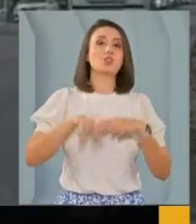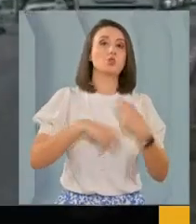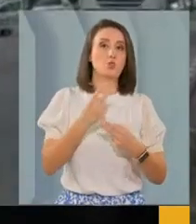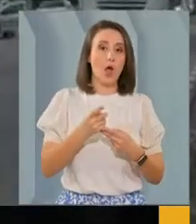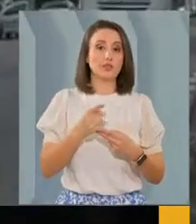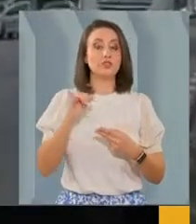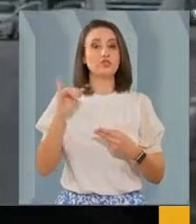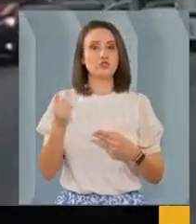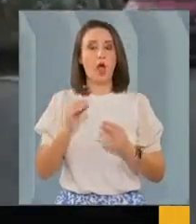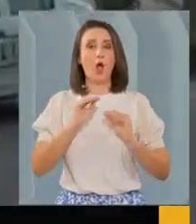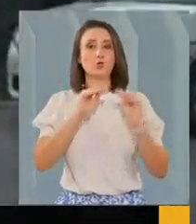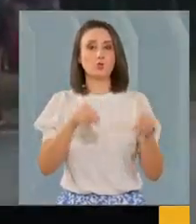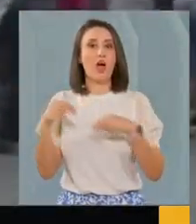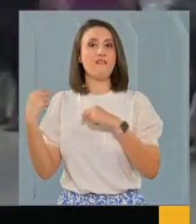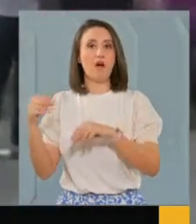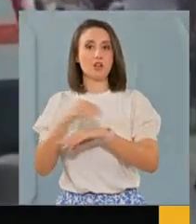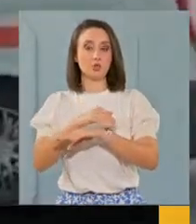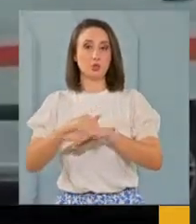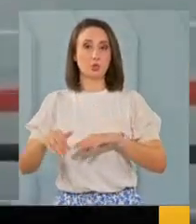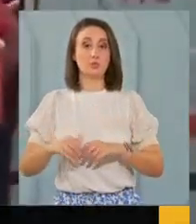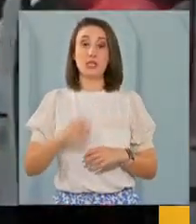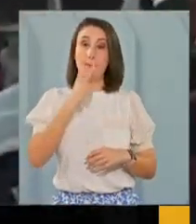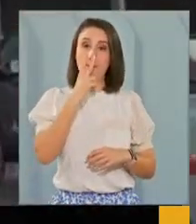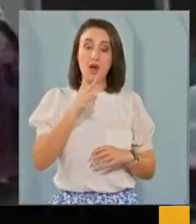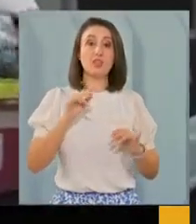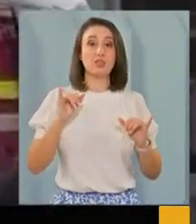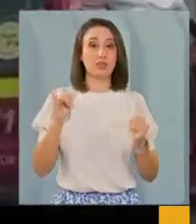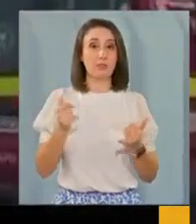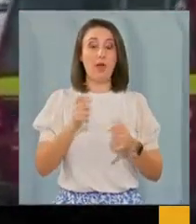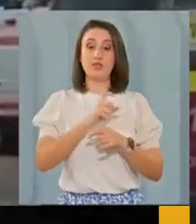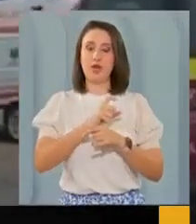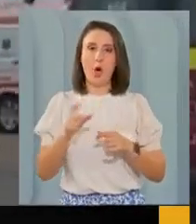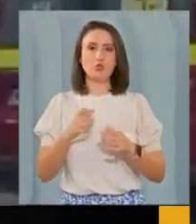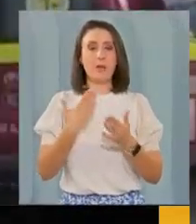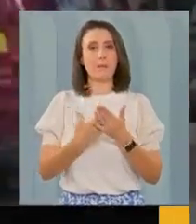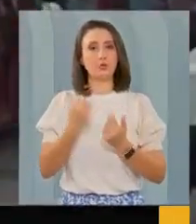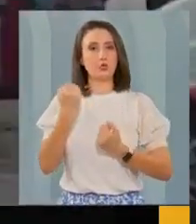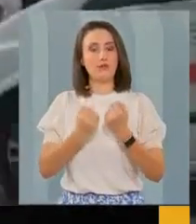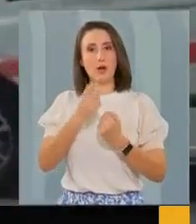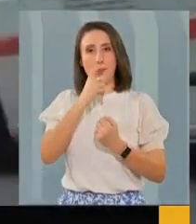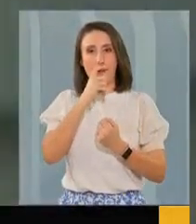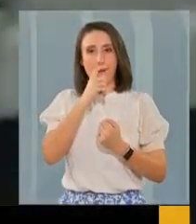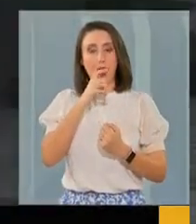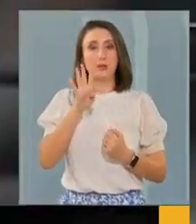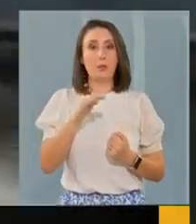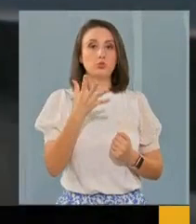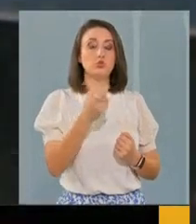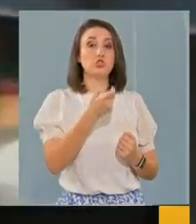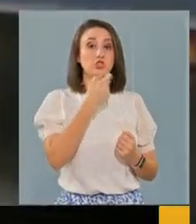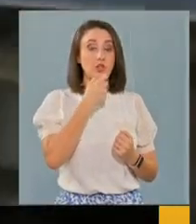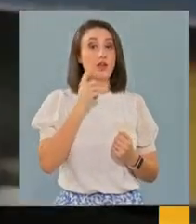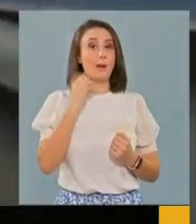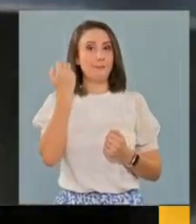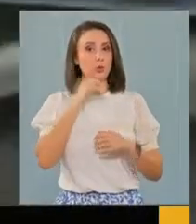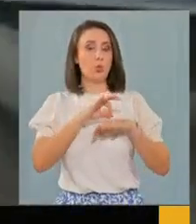și a ajuns într-un șanț de pe marginea șoselei. Se pare că incidentul a avut loc după ce șoferul, un bărbat în vârstă de 45 de ani,